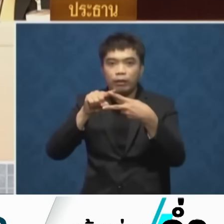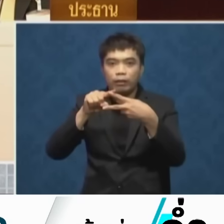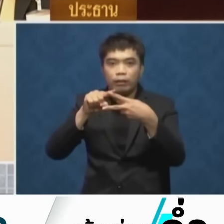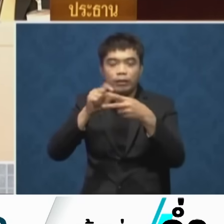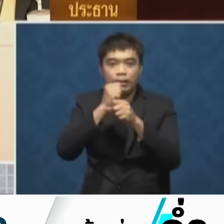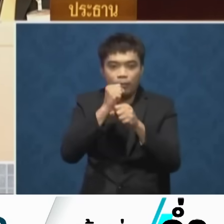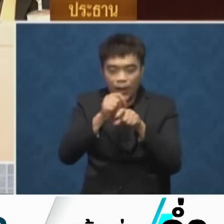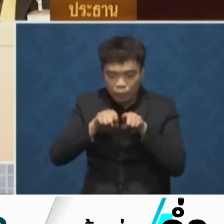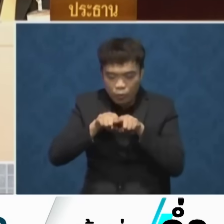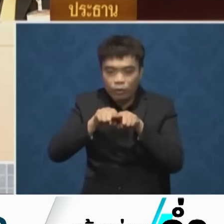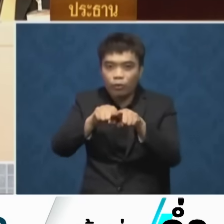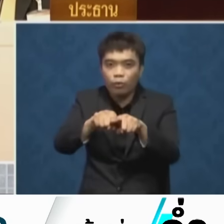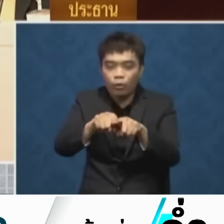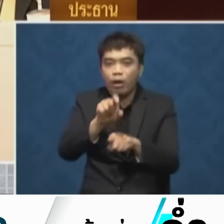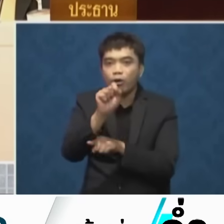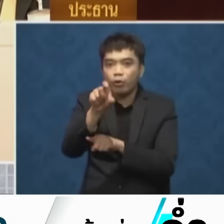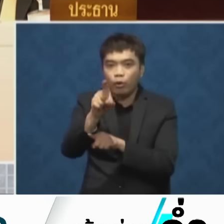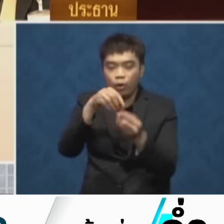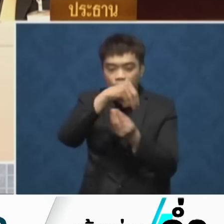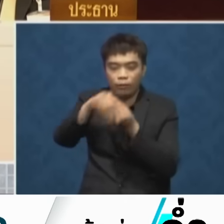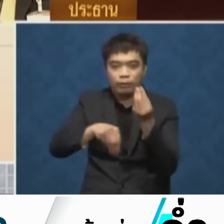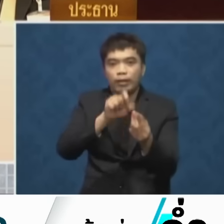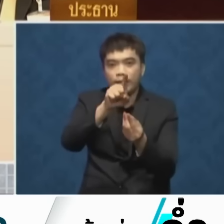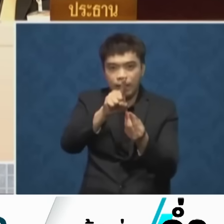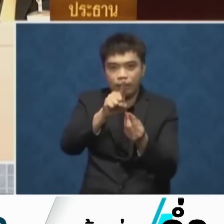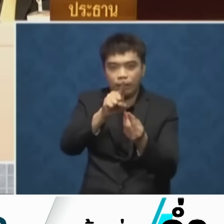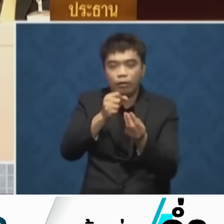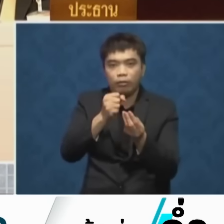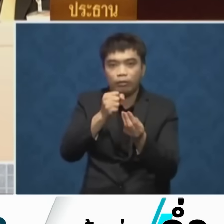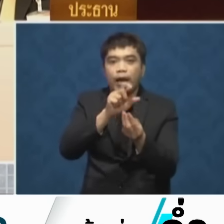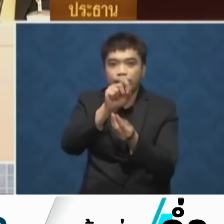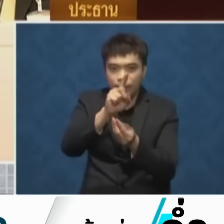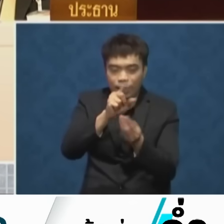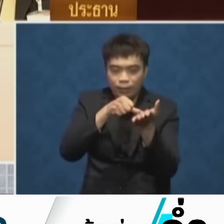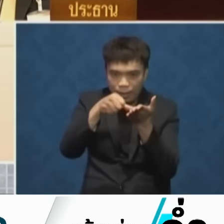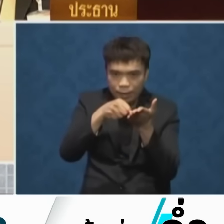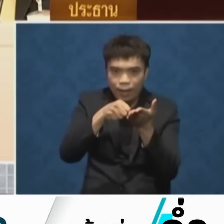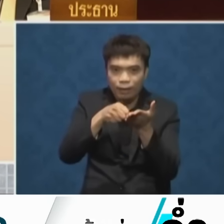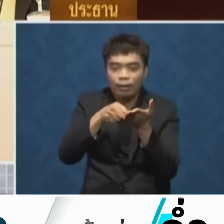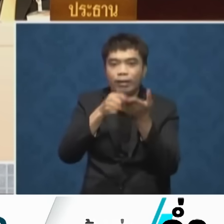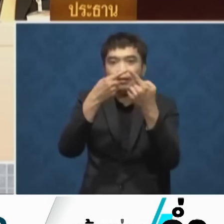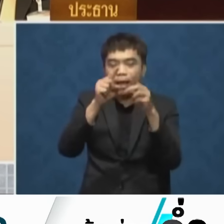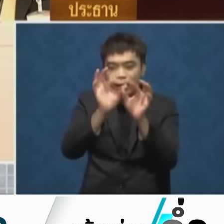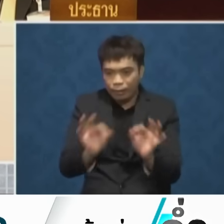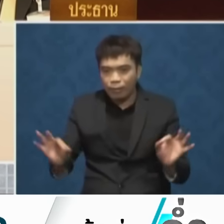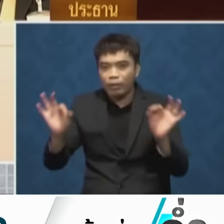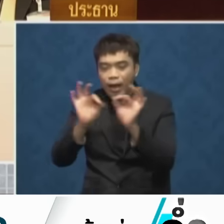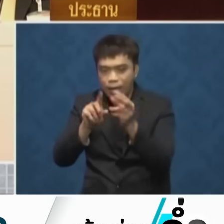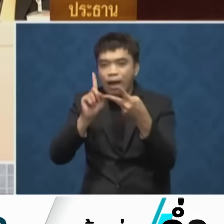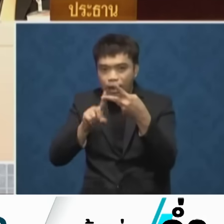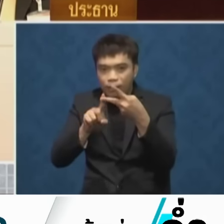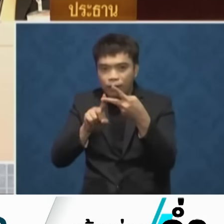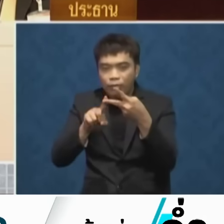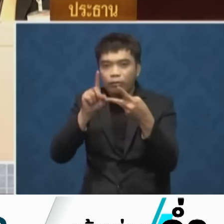อภิปรายปิดก่อนที่จะเริ่มโหวตเลือกนายกรัฐมนตรีนอกจากจะชี้แจงพูดถึงความพร้อมในการจัดตั้งรัฐบาล 11